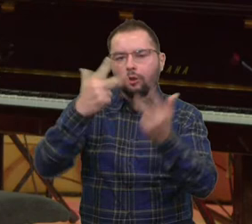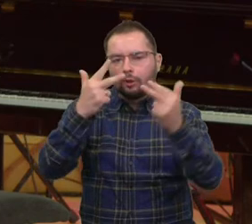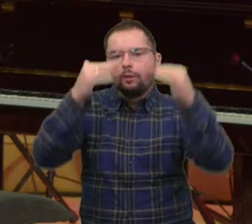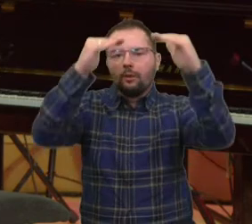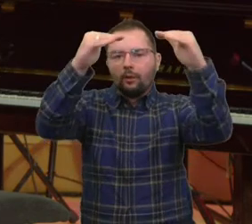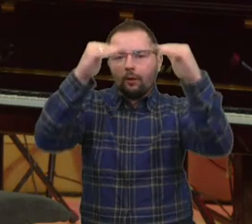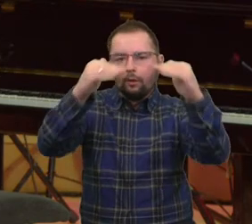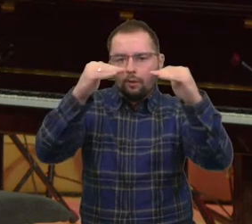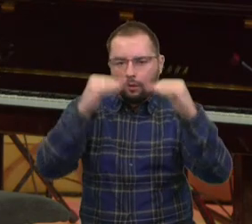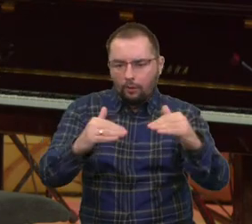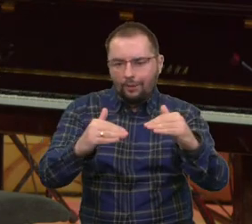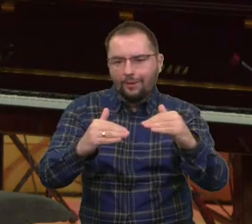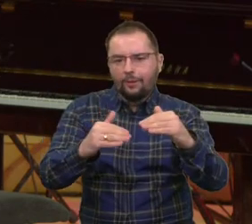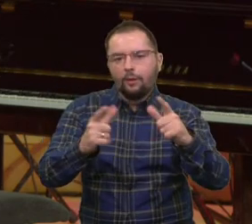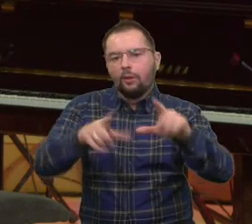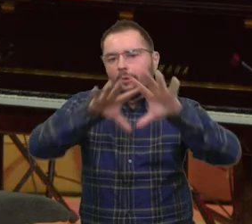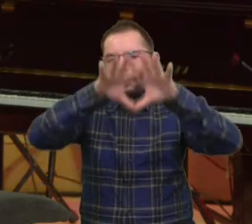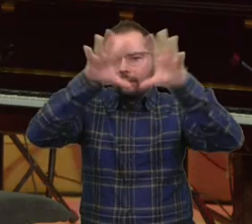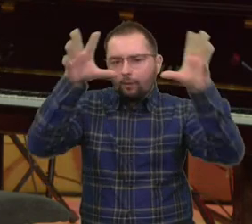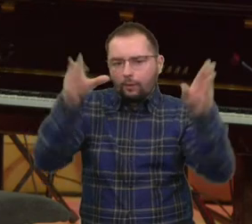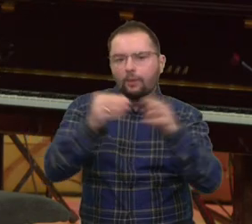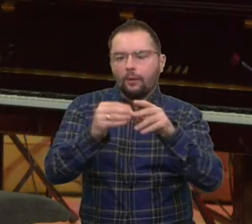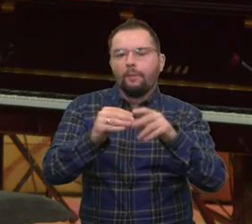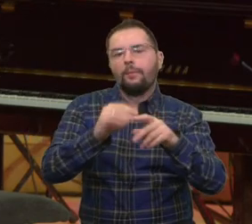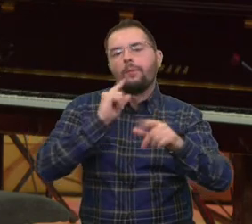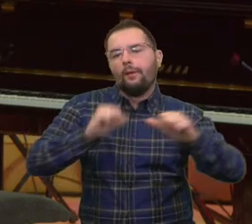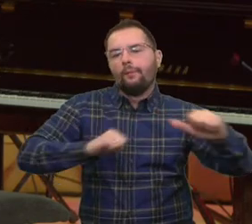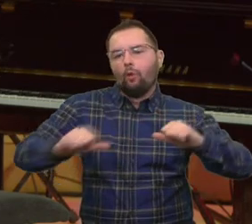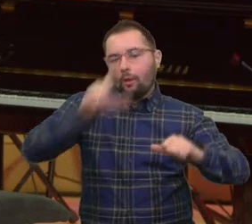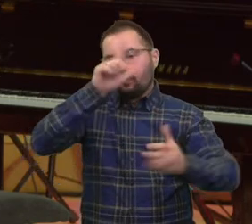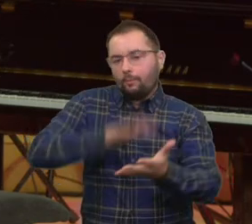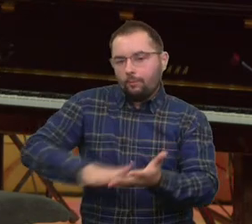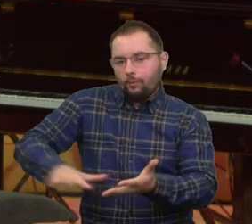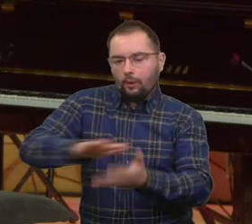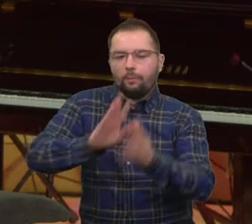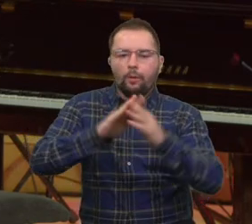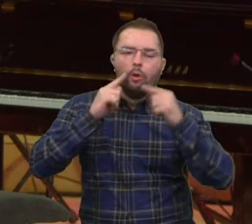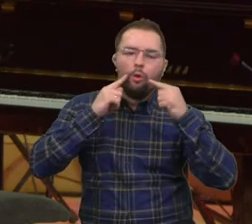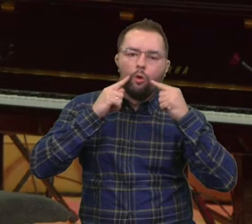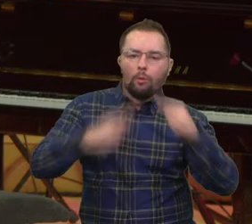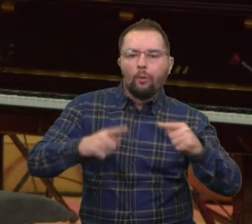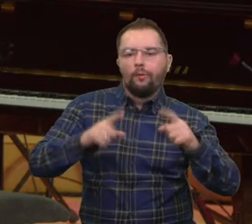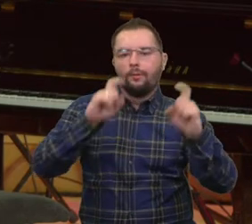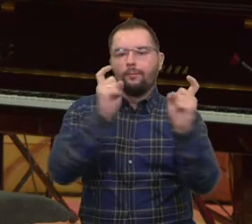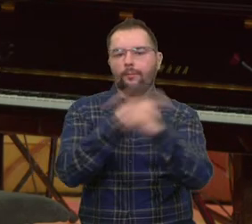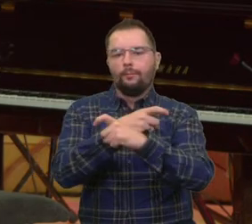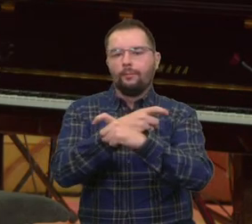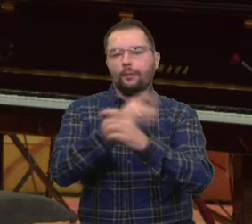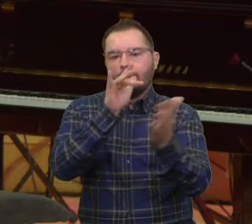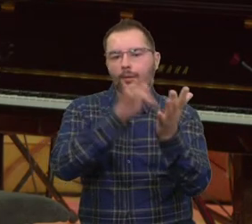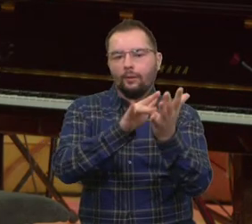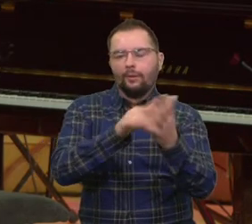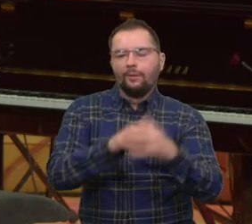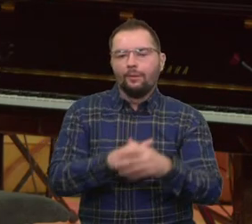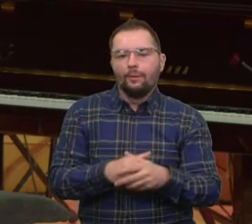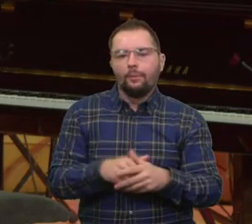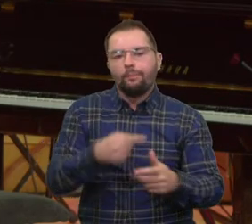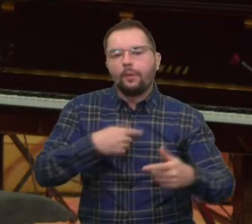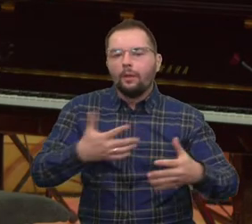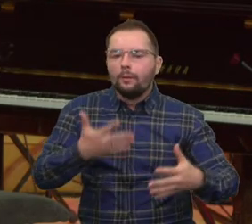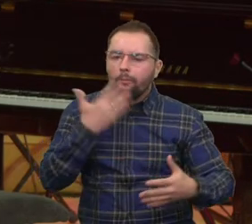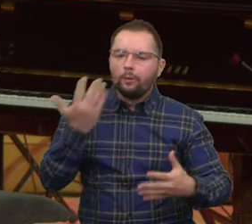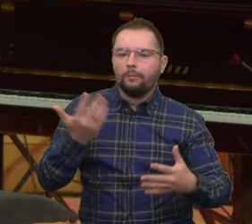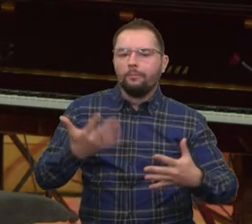poziomy samorządów to są wszystko władze publiczne, odpowiedzialne za kraj. Dlatego z tak wielkim